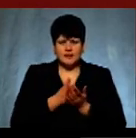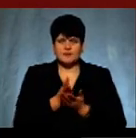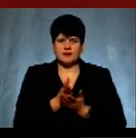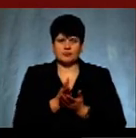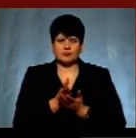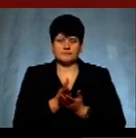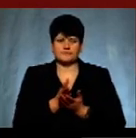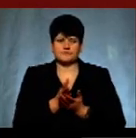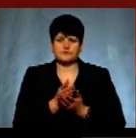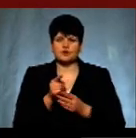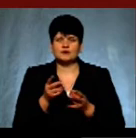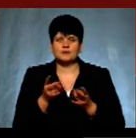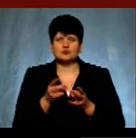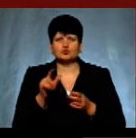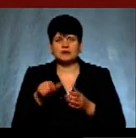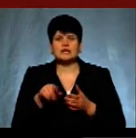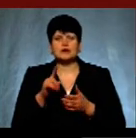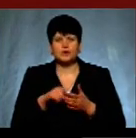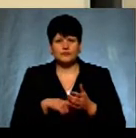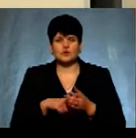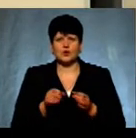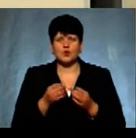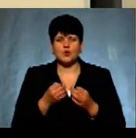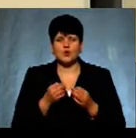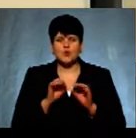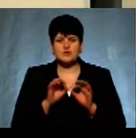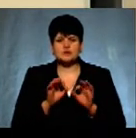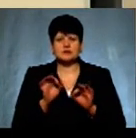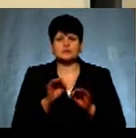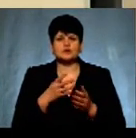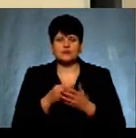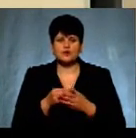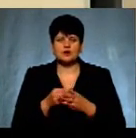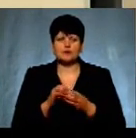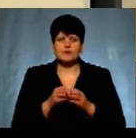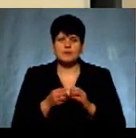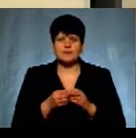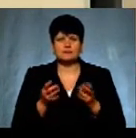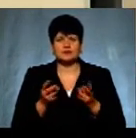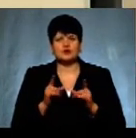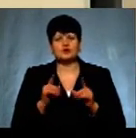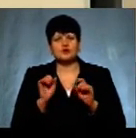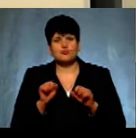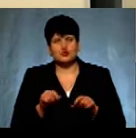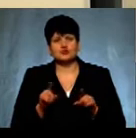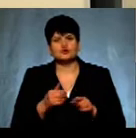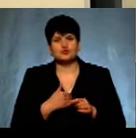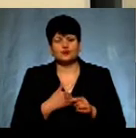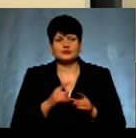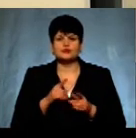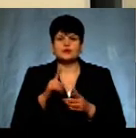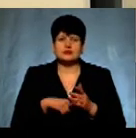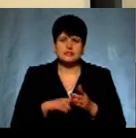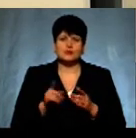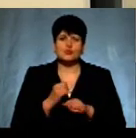треба, щоб людина довірилась, щоб людина розказала про свої проблеми, потреби, що вона може, що вона хоче, на що вона надіється, яку роботу